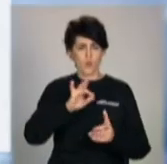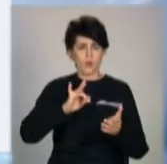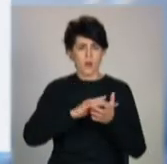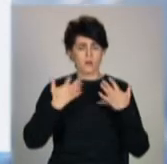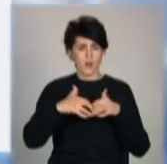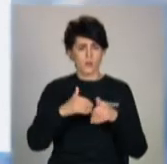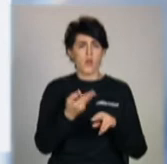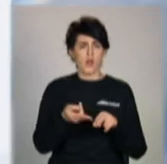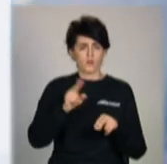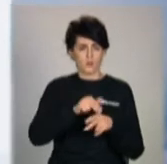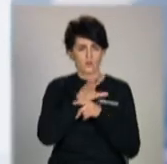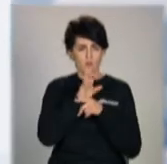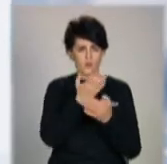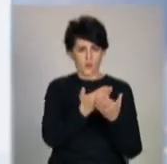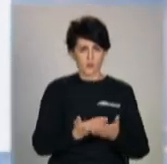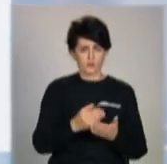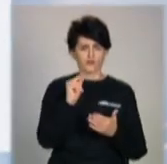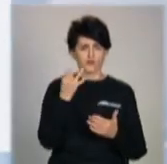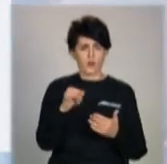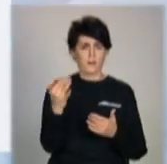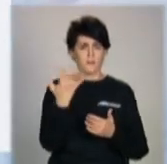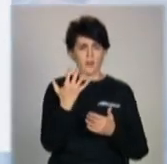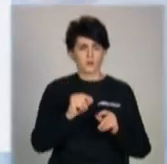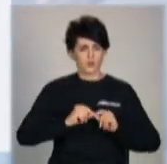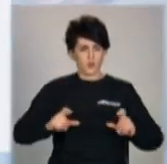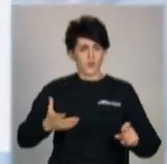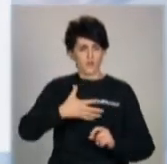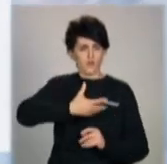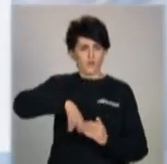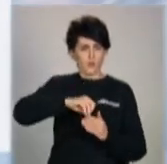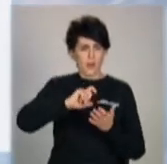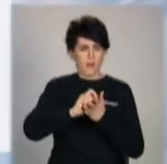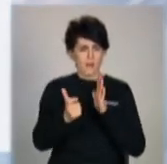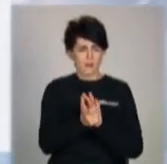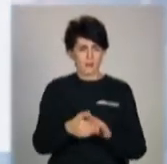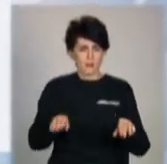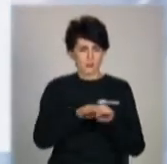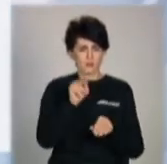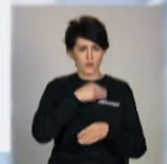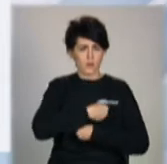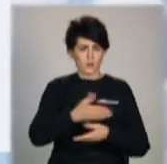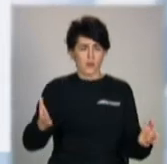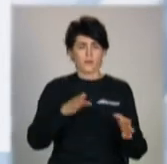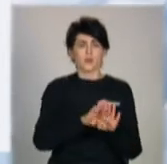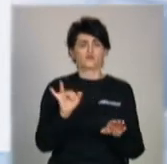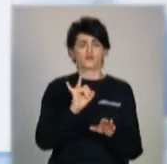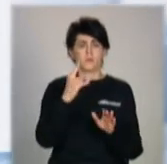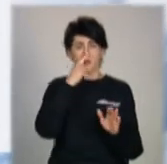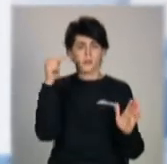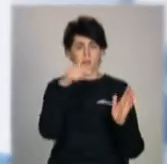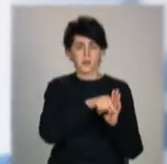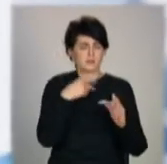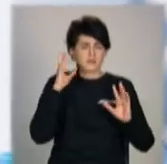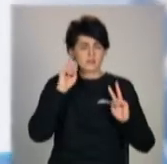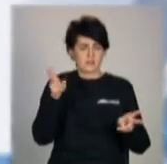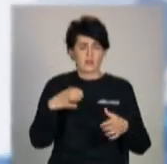Как думаете, что это? Это чай в пятой школе. Причем весь класс получил такой чай. На возмущение детей сказали, что что-то жирное, значит, было.